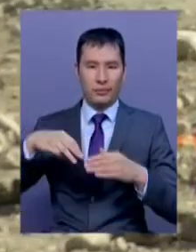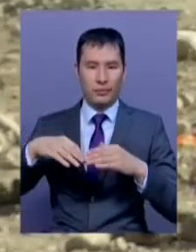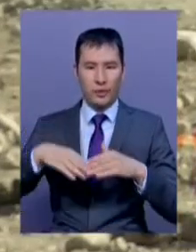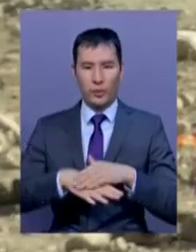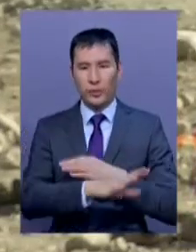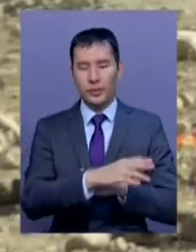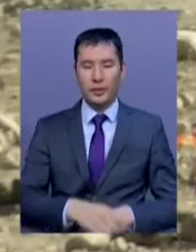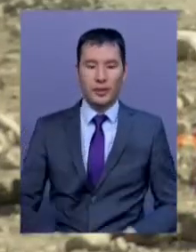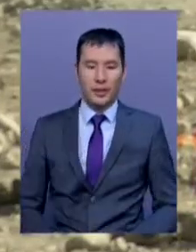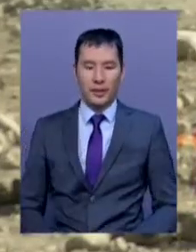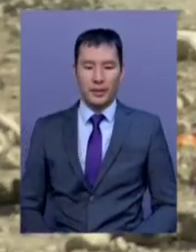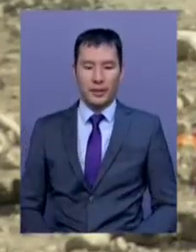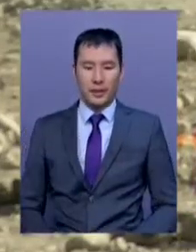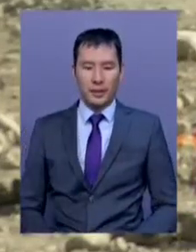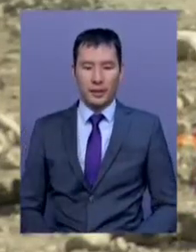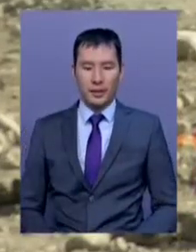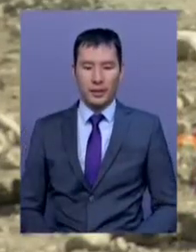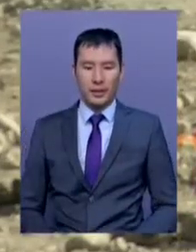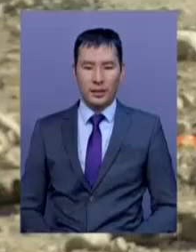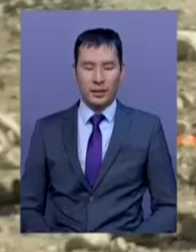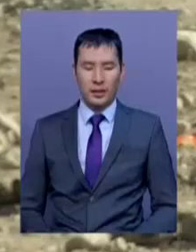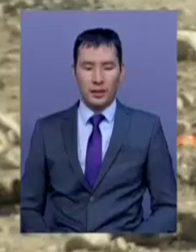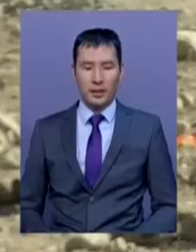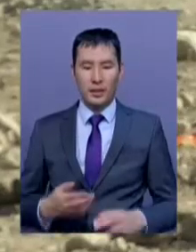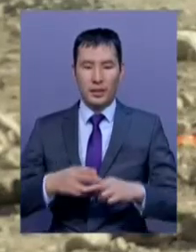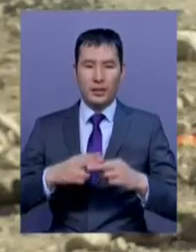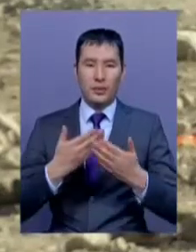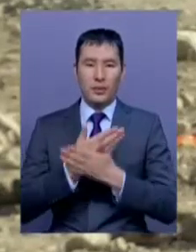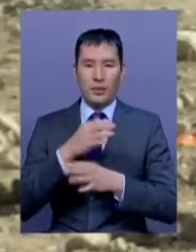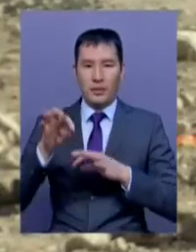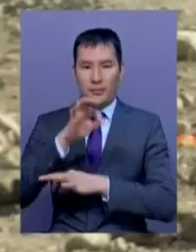болады. Соған байланысты жаңадан проект жасап,